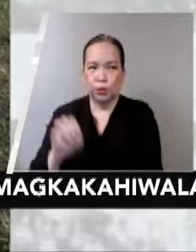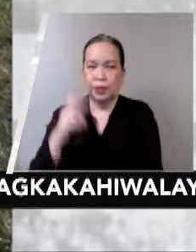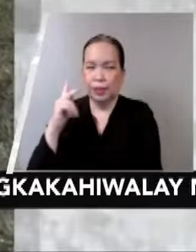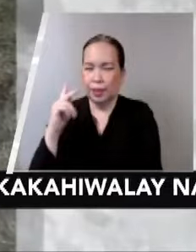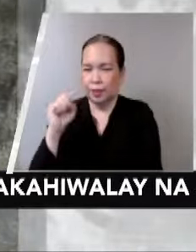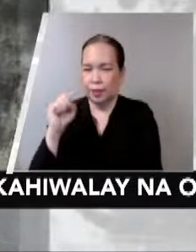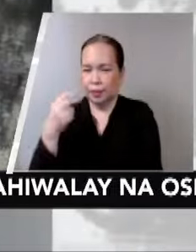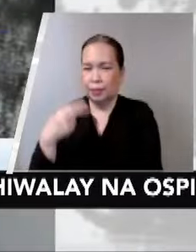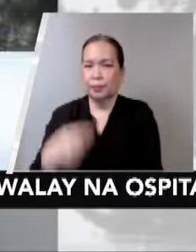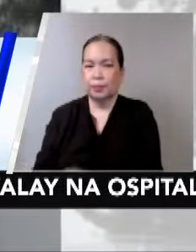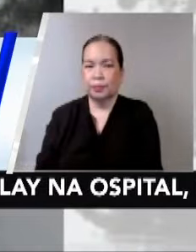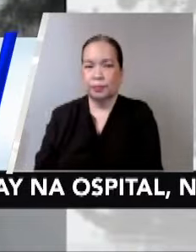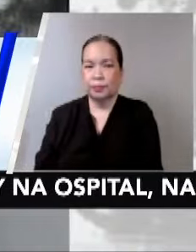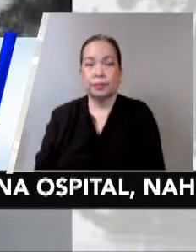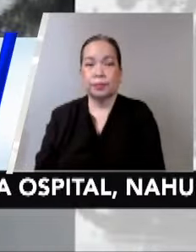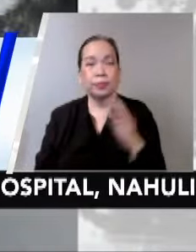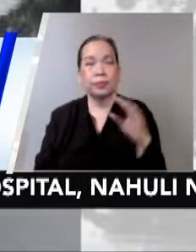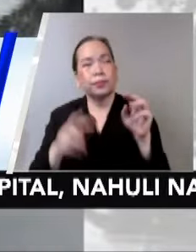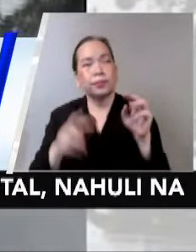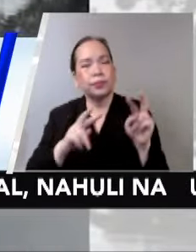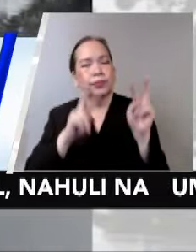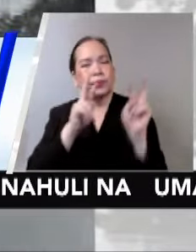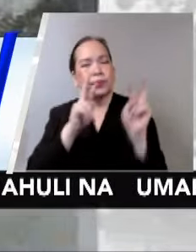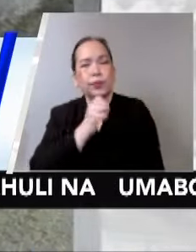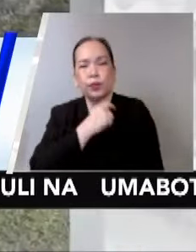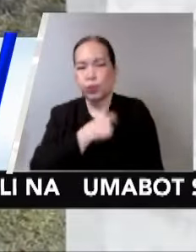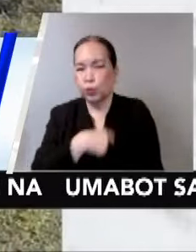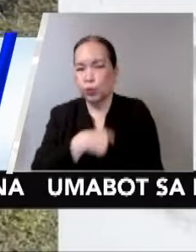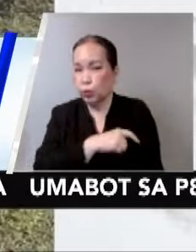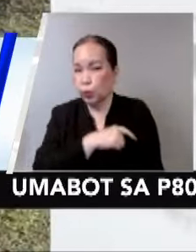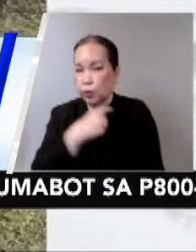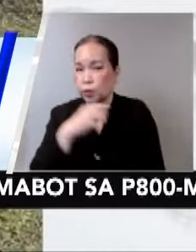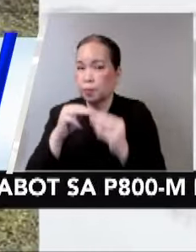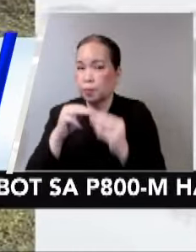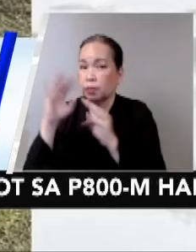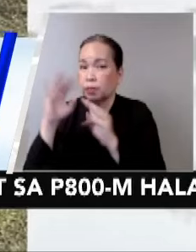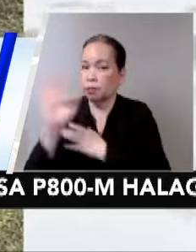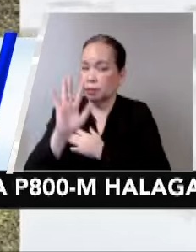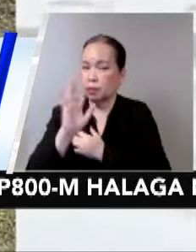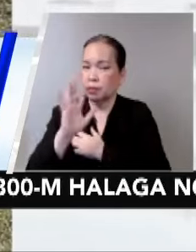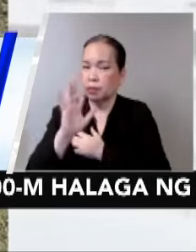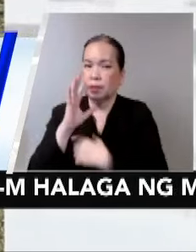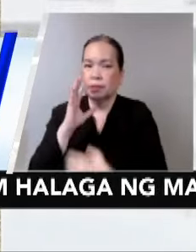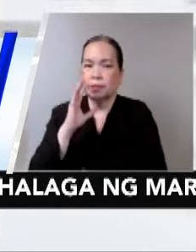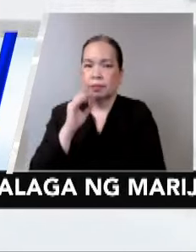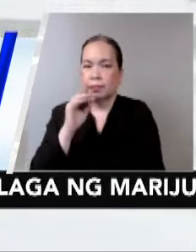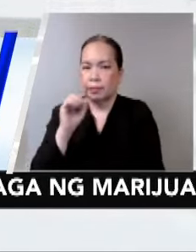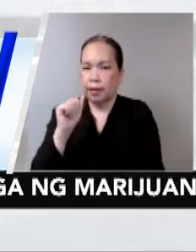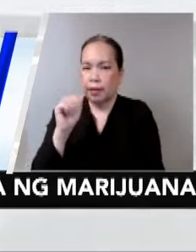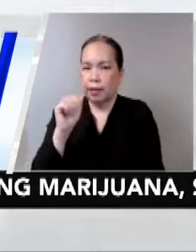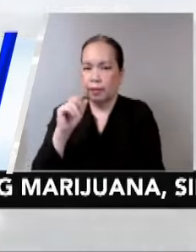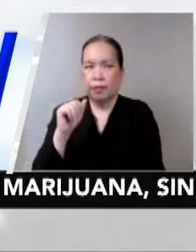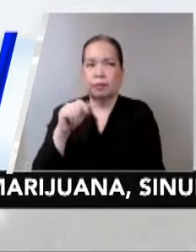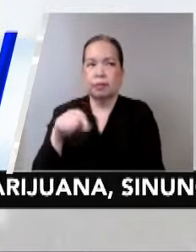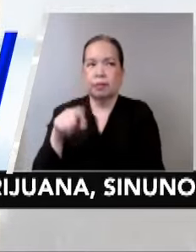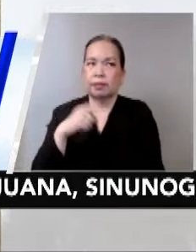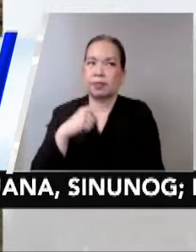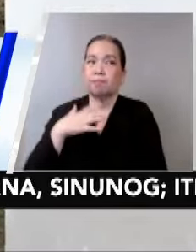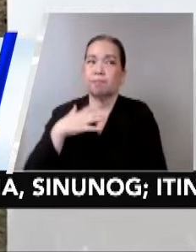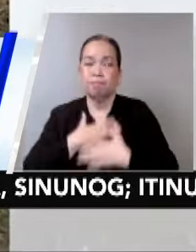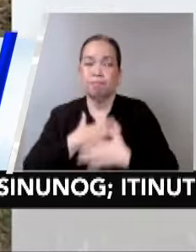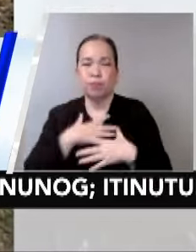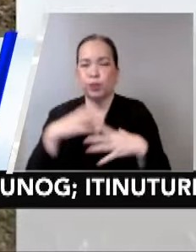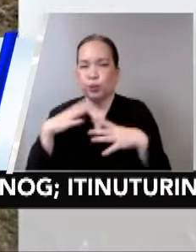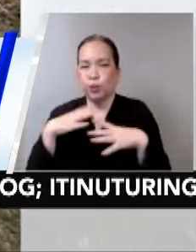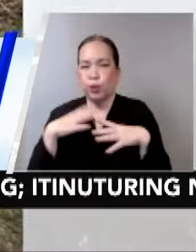Overlooking the Swiss mountains naman, ang latest IG post ni Kapuso star, Ara San Agustin. Enjoy na enjoy ang aktres sa kanyang vacation